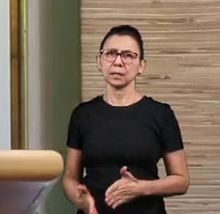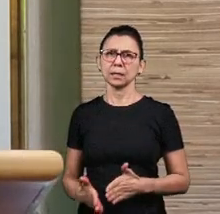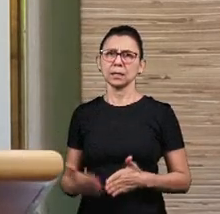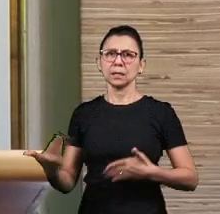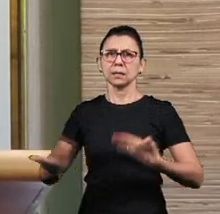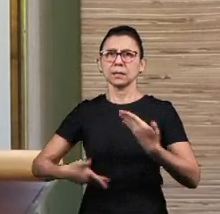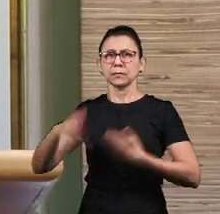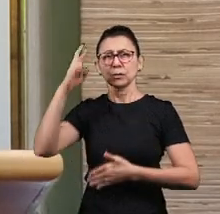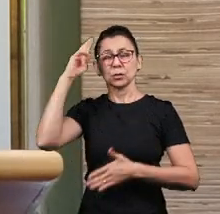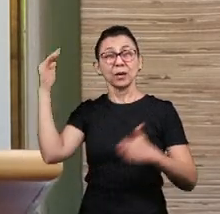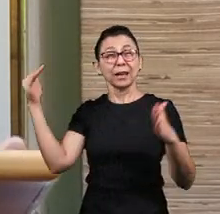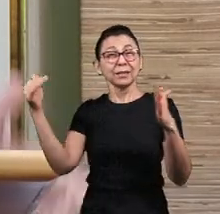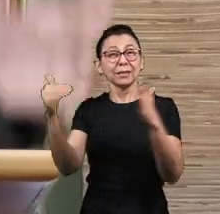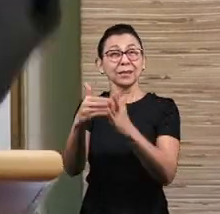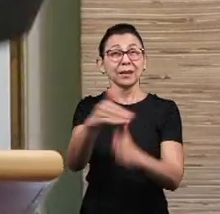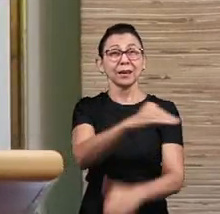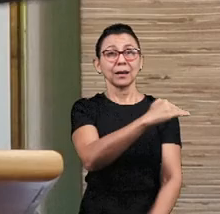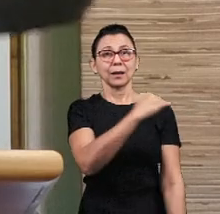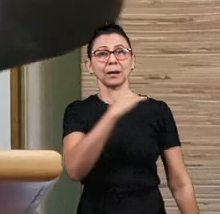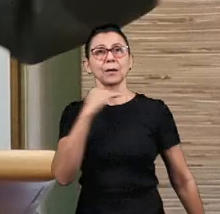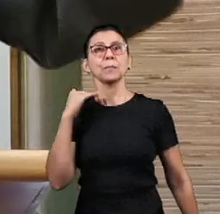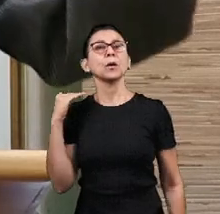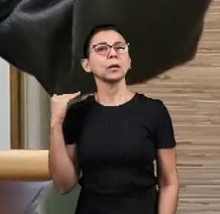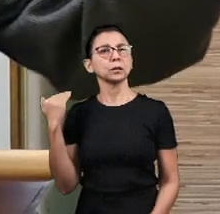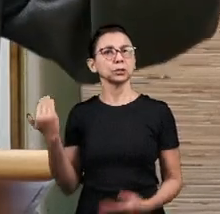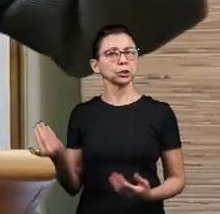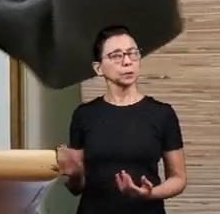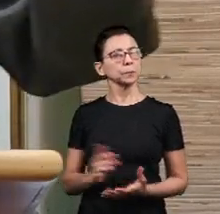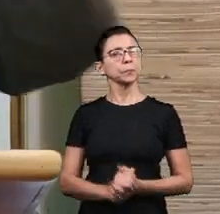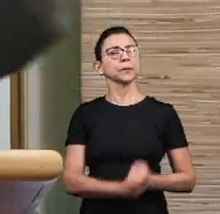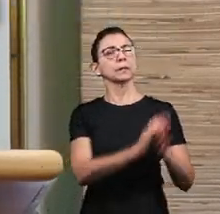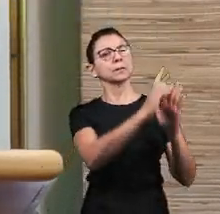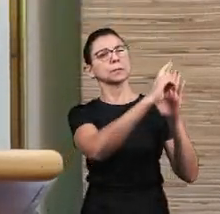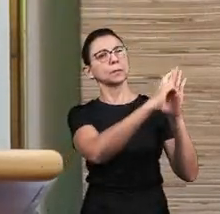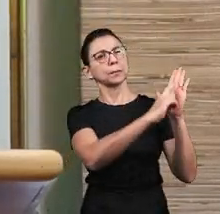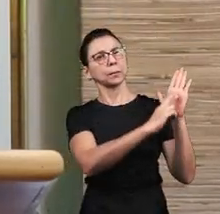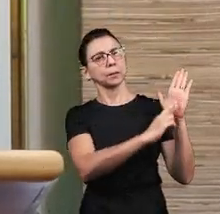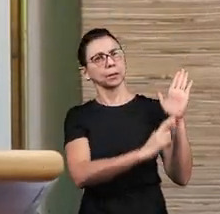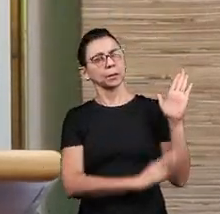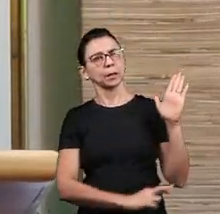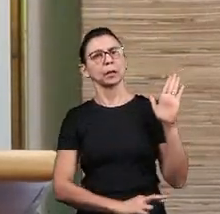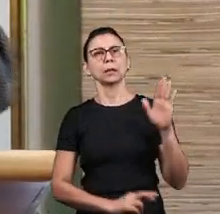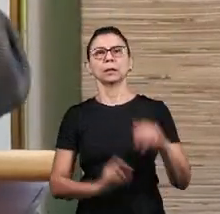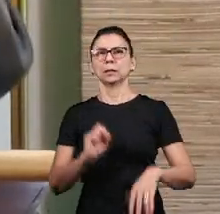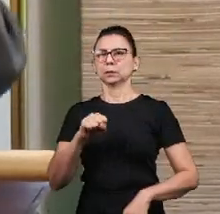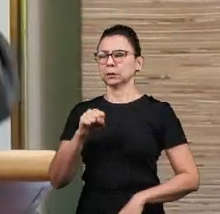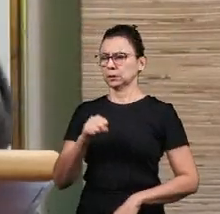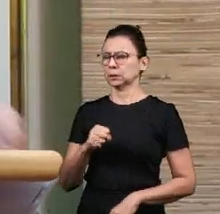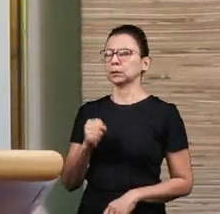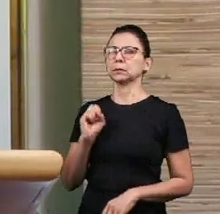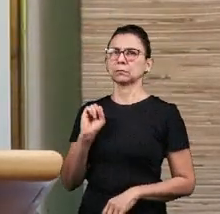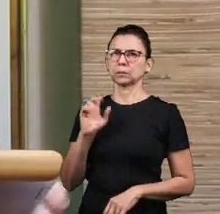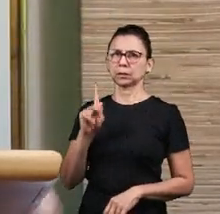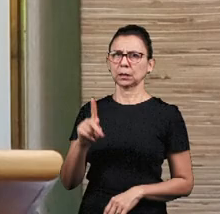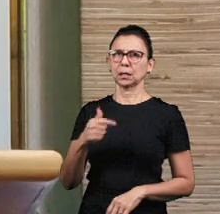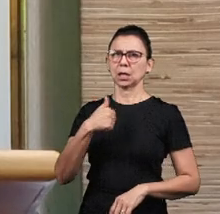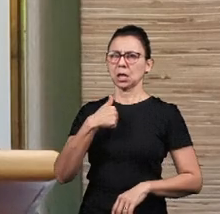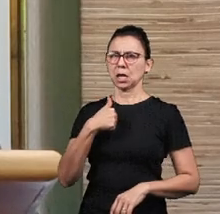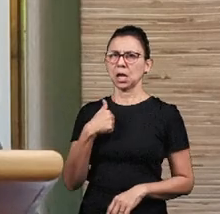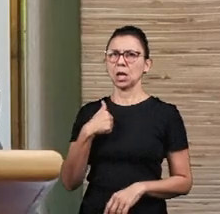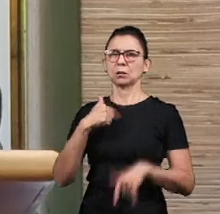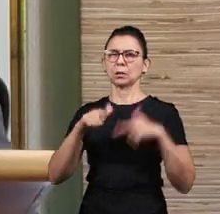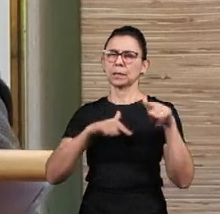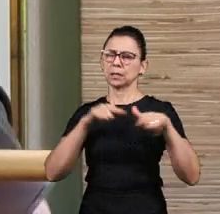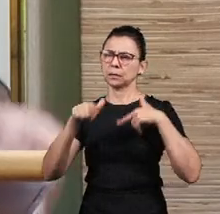mais ils ne sont pas fidèles au dernier moment. Beaucoup ont un rapport à donner. Je fais ceci, je fais cela. Oui, c'est